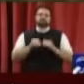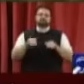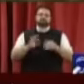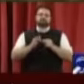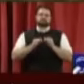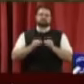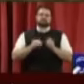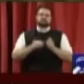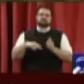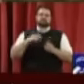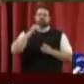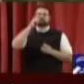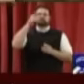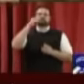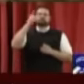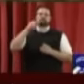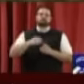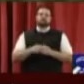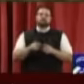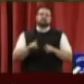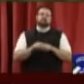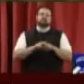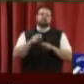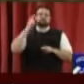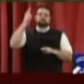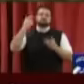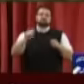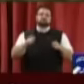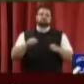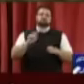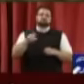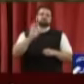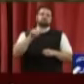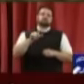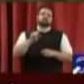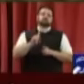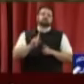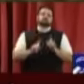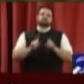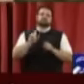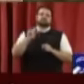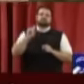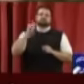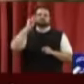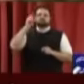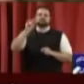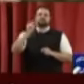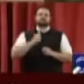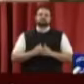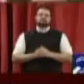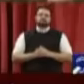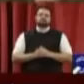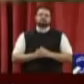foodul. Adică, ca și cum el le știe pe toate, dar el abia știe cât să intre într-un pumn, dintre ăsta, nu cât să intre,